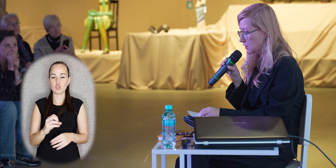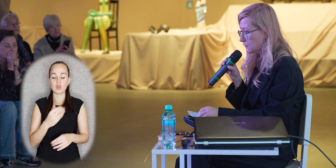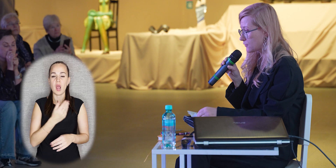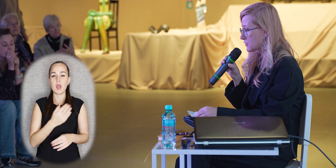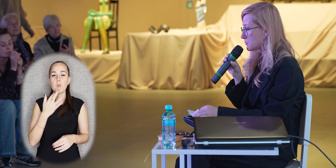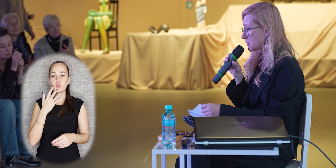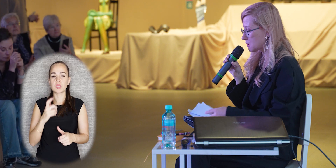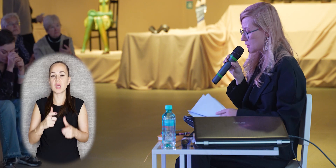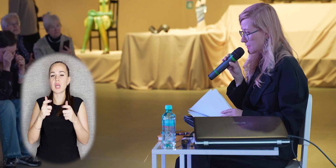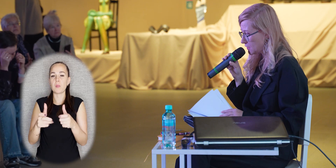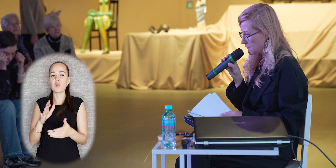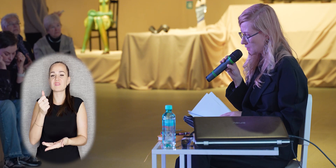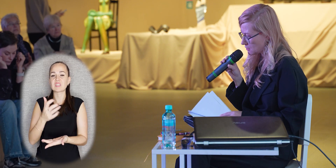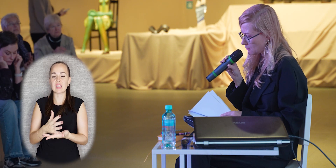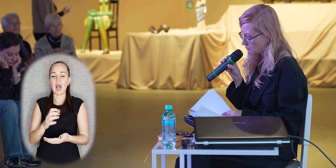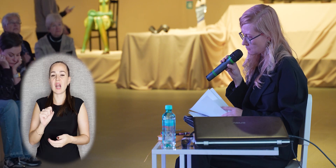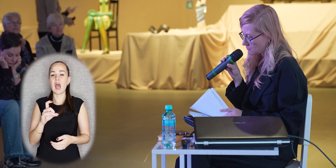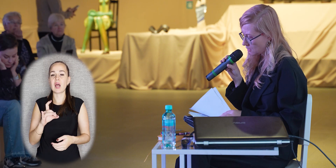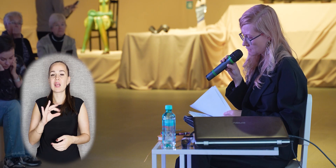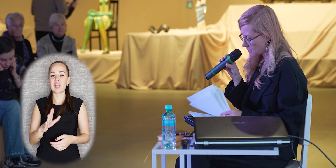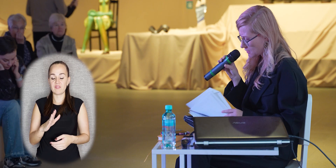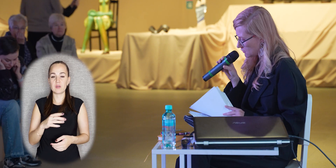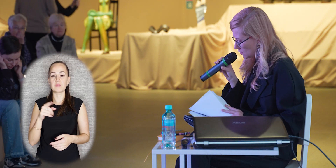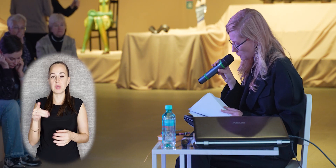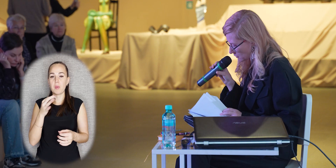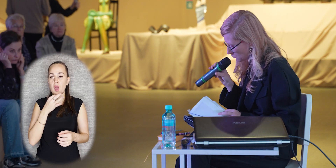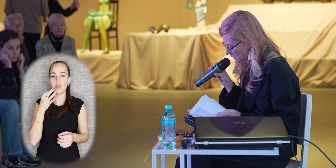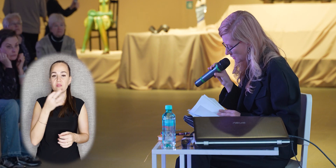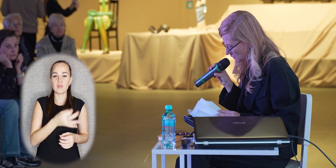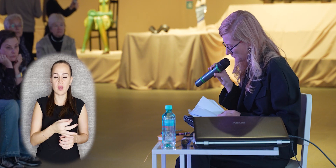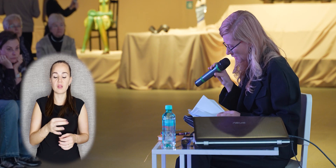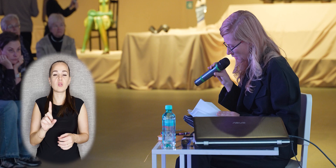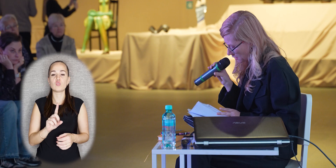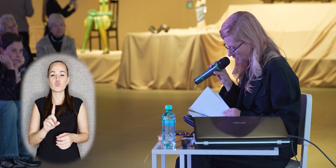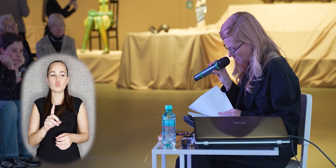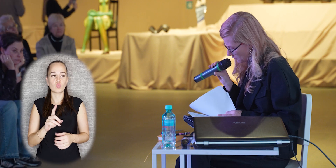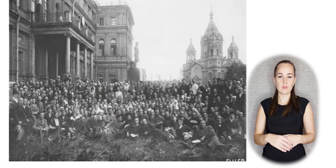Центральный архив ФСБ России, и нам ответили. Сейчас я попробую найти.